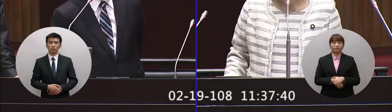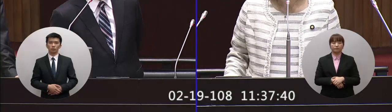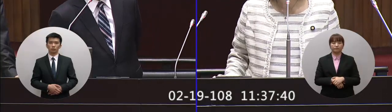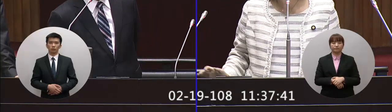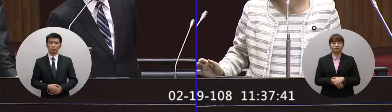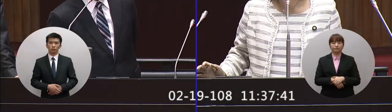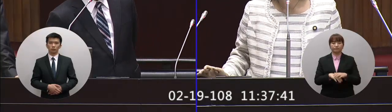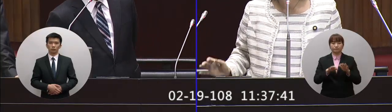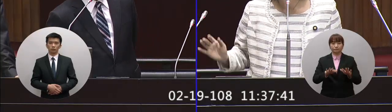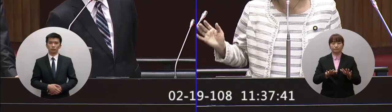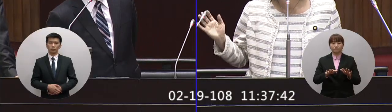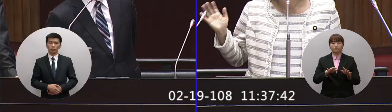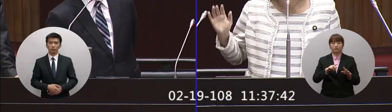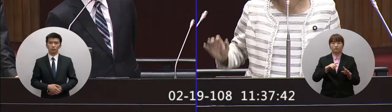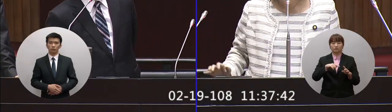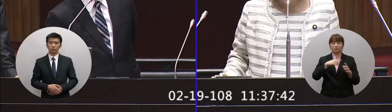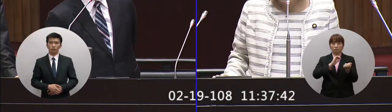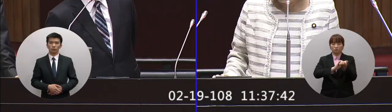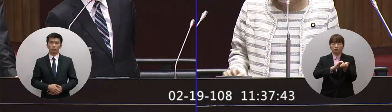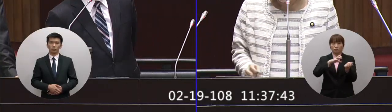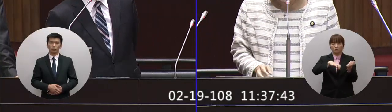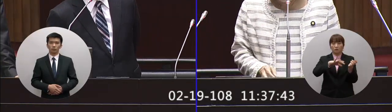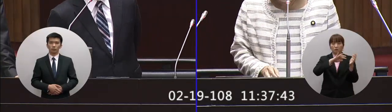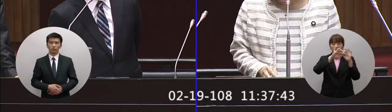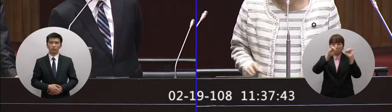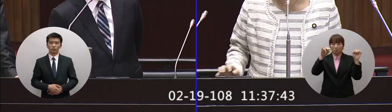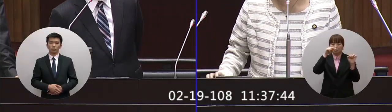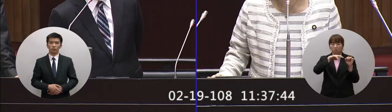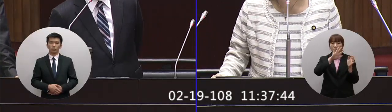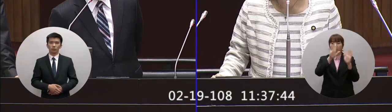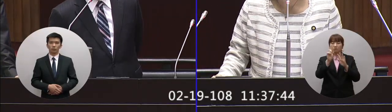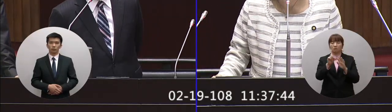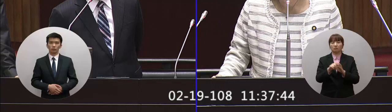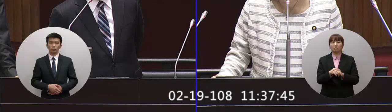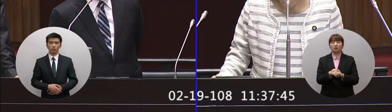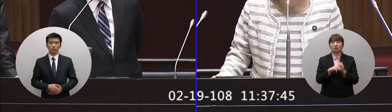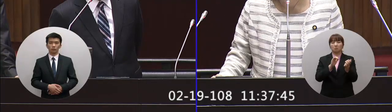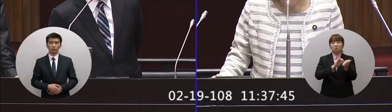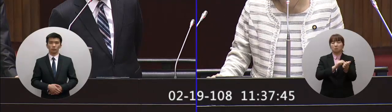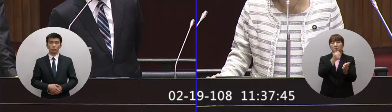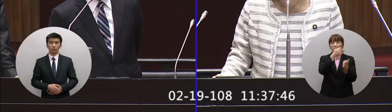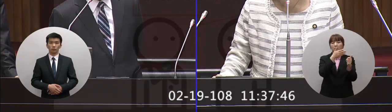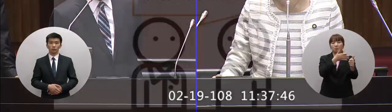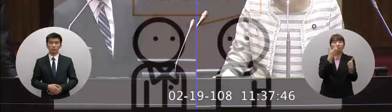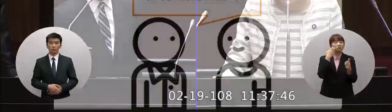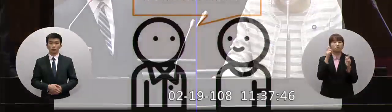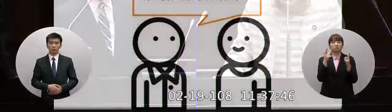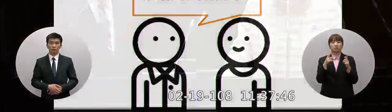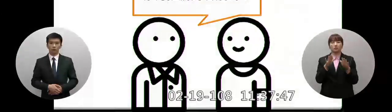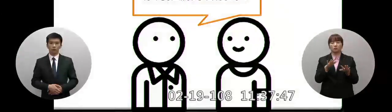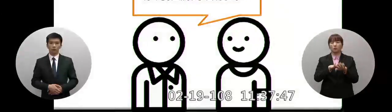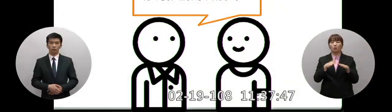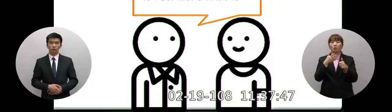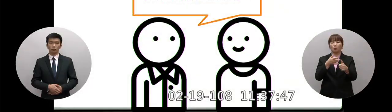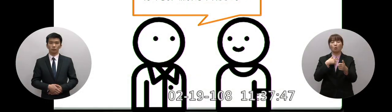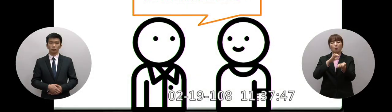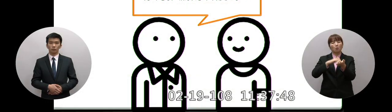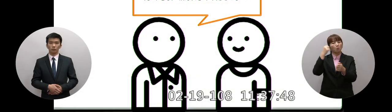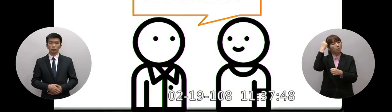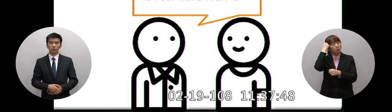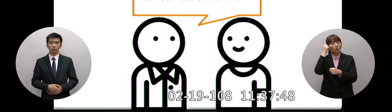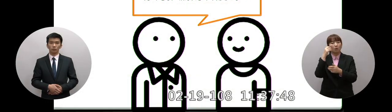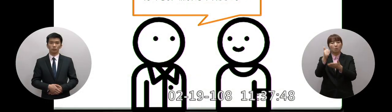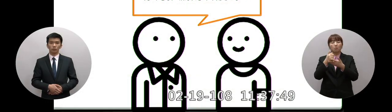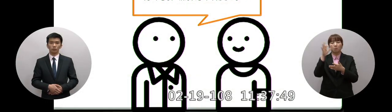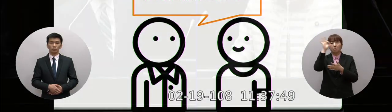在。接下来到我们医院看到的一个情形是说，不是问哪一个医师了哈，现在问说，我要住院有没有好的